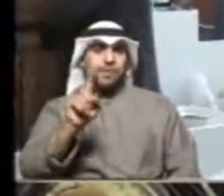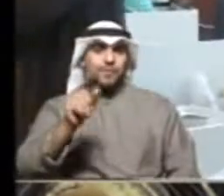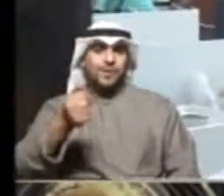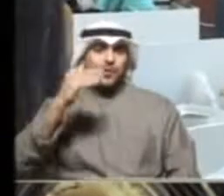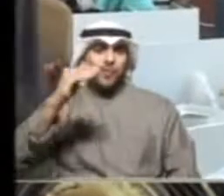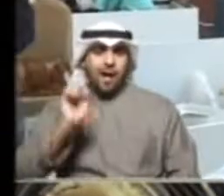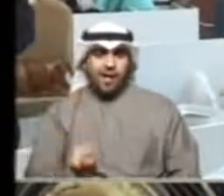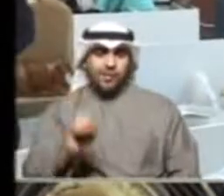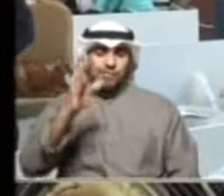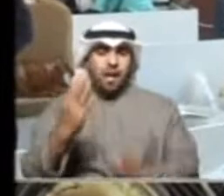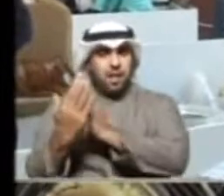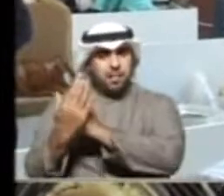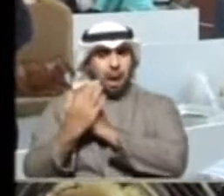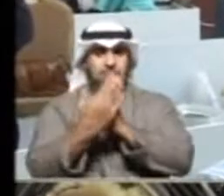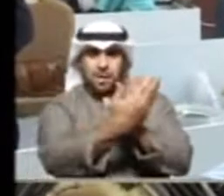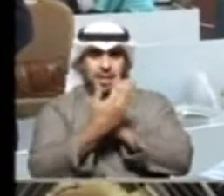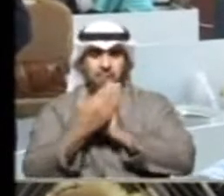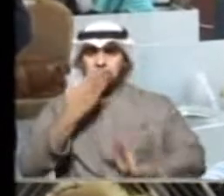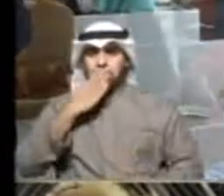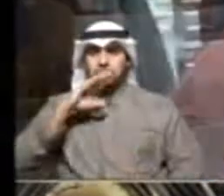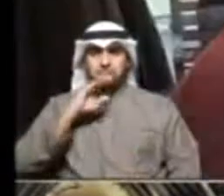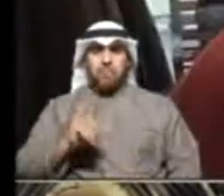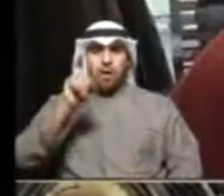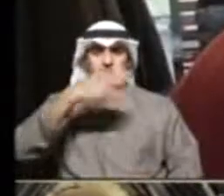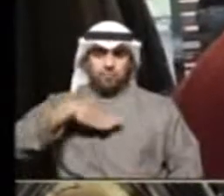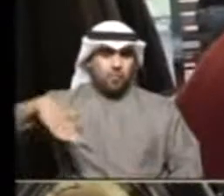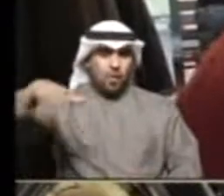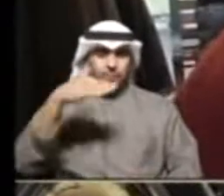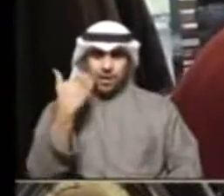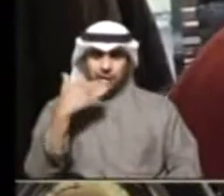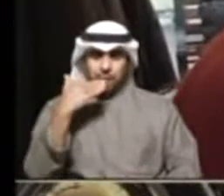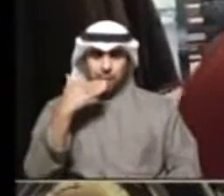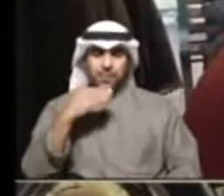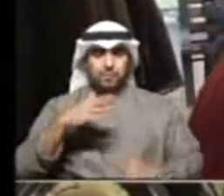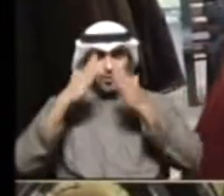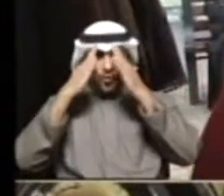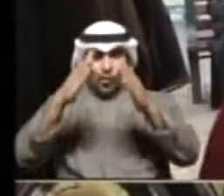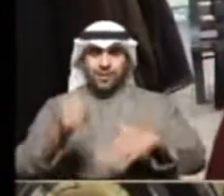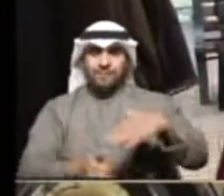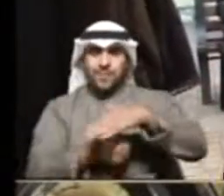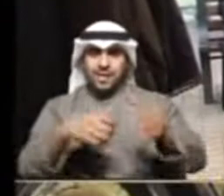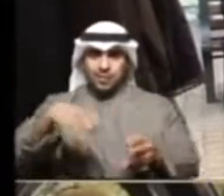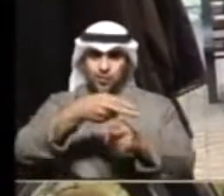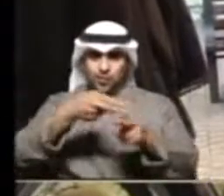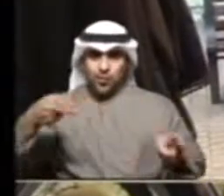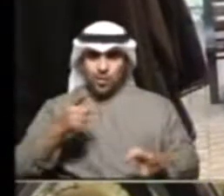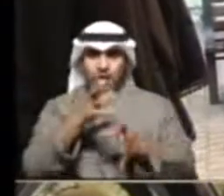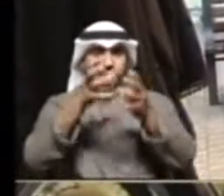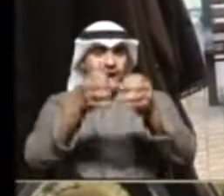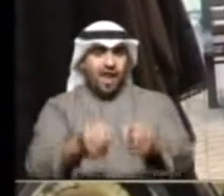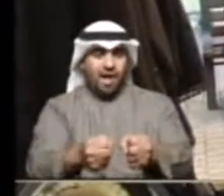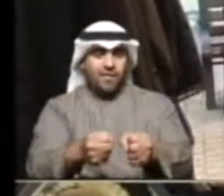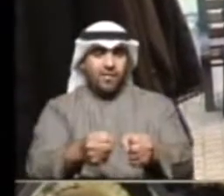دعمه لنا كإحنا كطاقات شبابية. نشكر صاحب السمو أمير البلاد على رعايته لنا